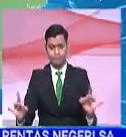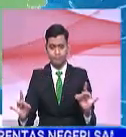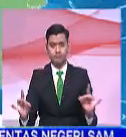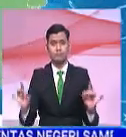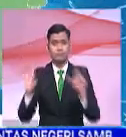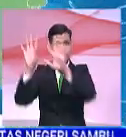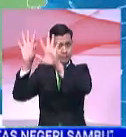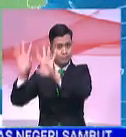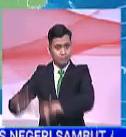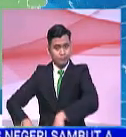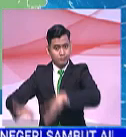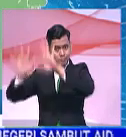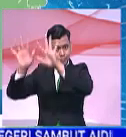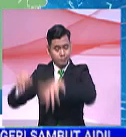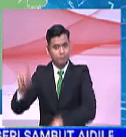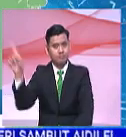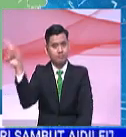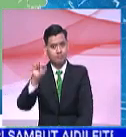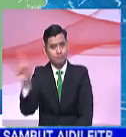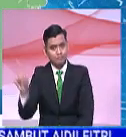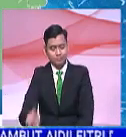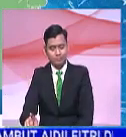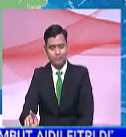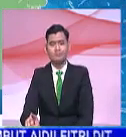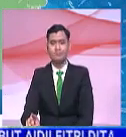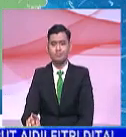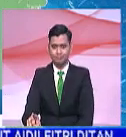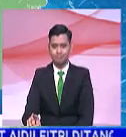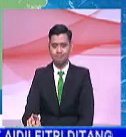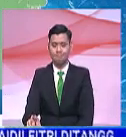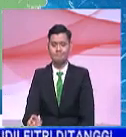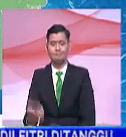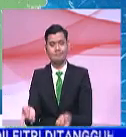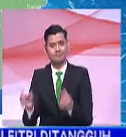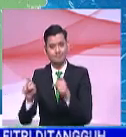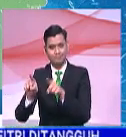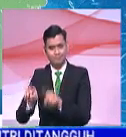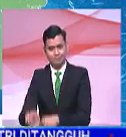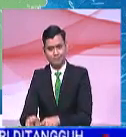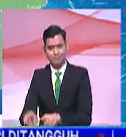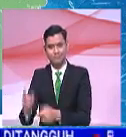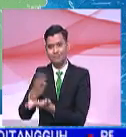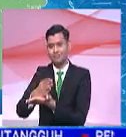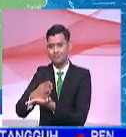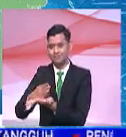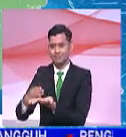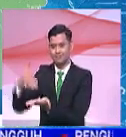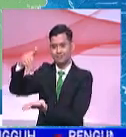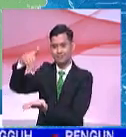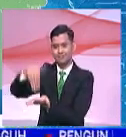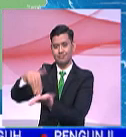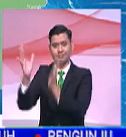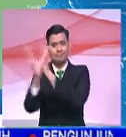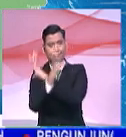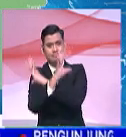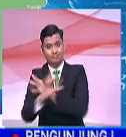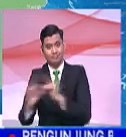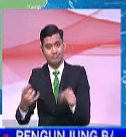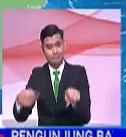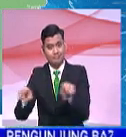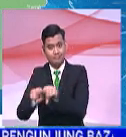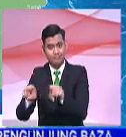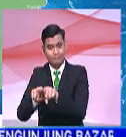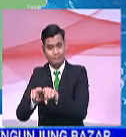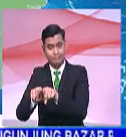keadaan hujan lebat beserserta ribu petir turut diperhatikan sedang berlaku melibatkan bahagian Tengah Negeri Sarawak juga